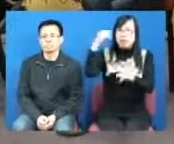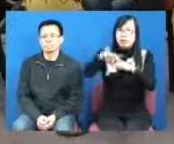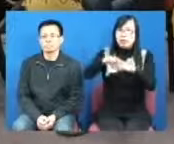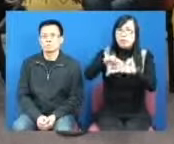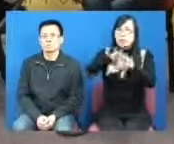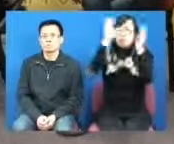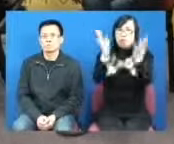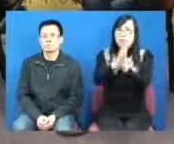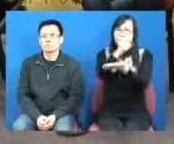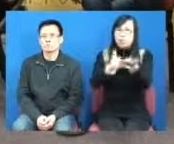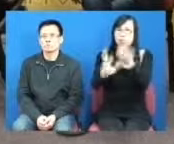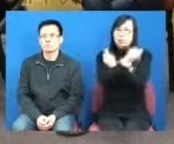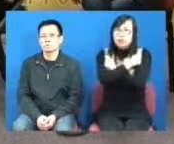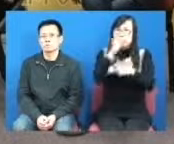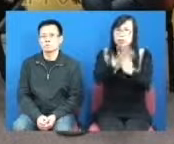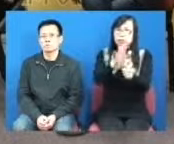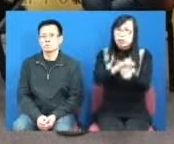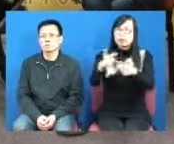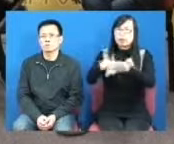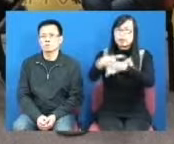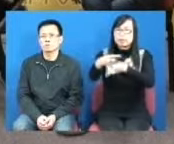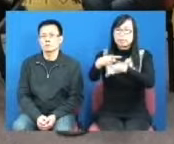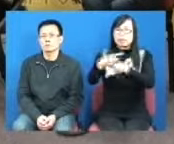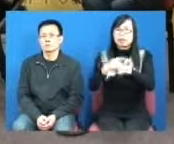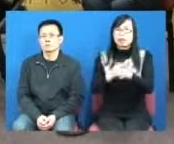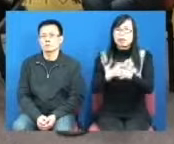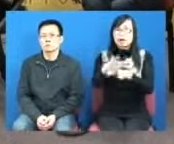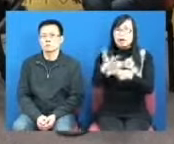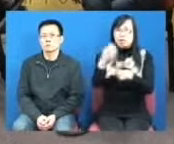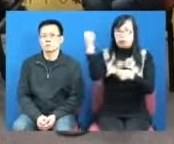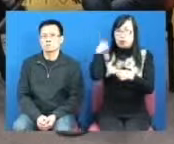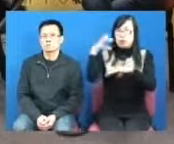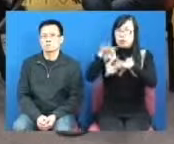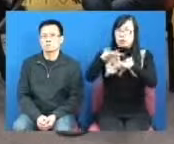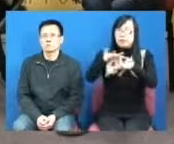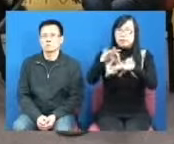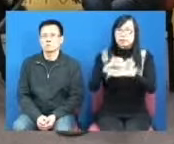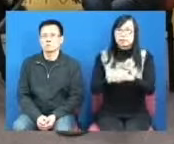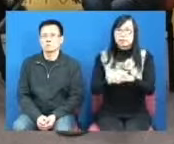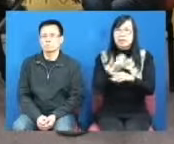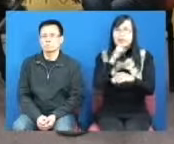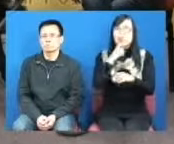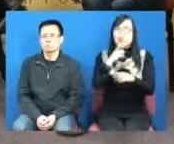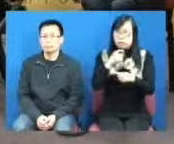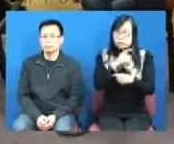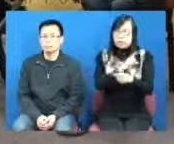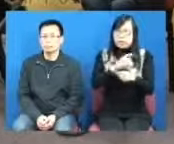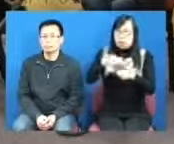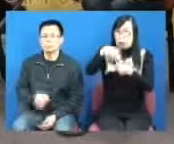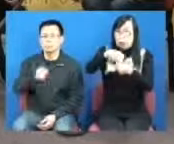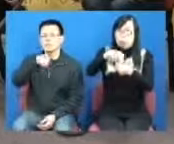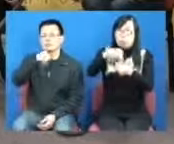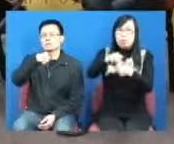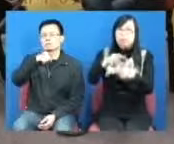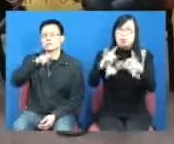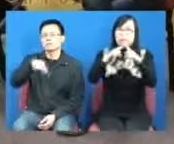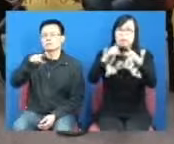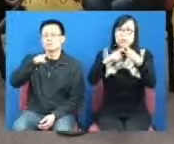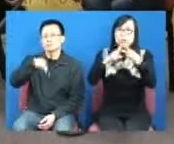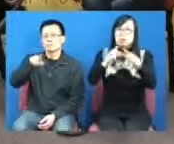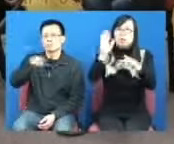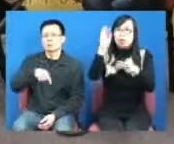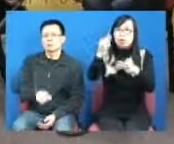休保障最大的分別一就是事實上你如果強積金你真的要有份工你還要人工去到